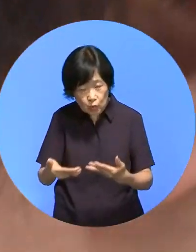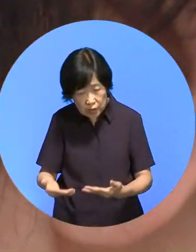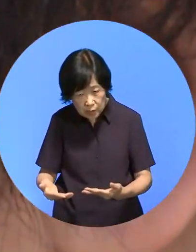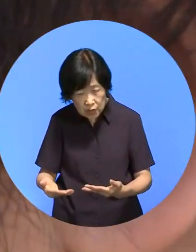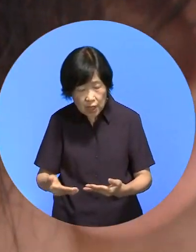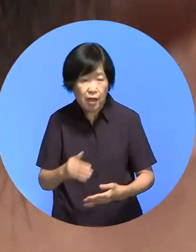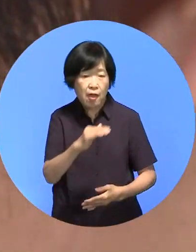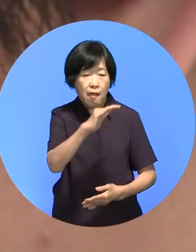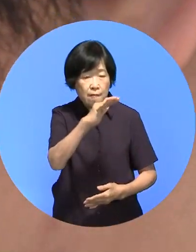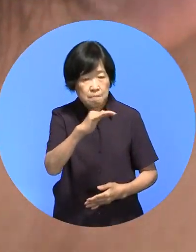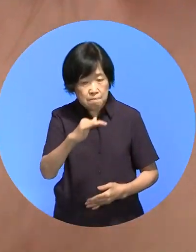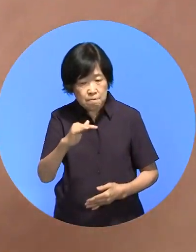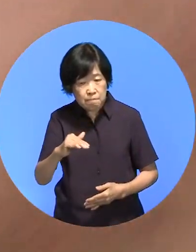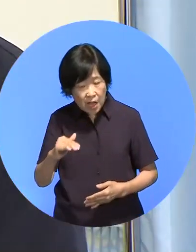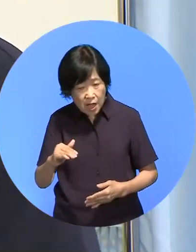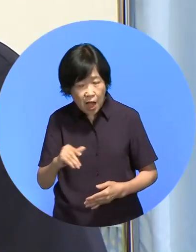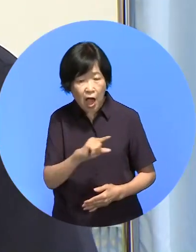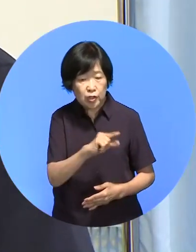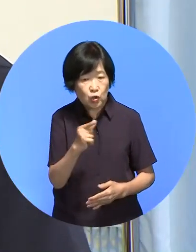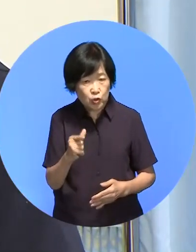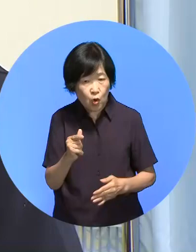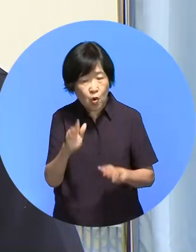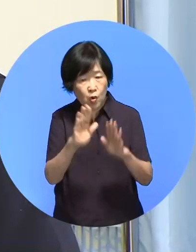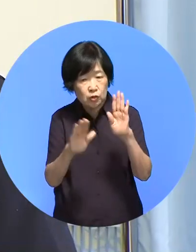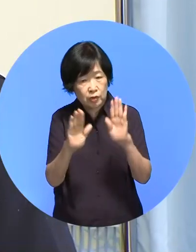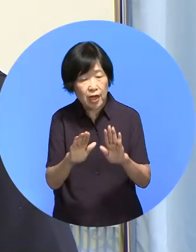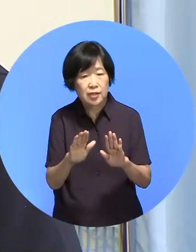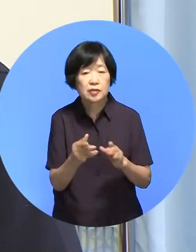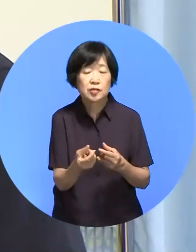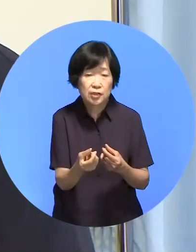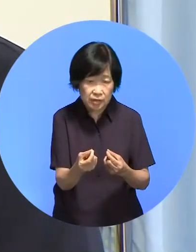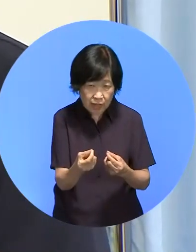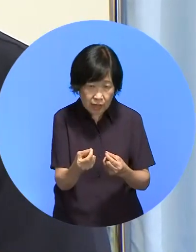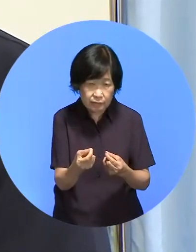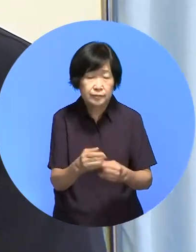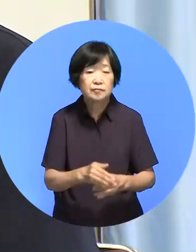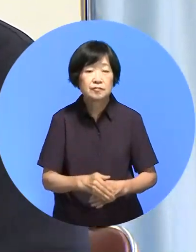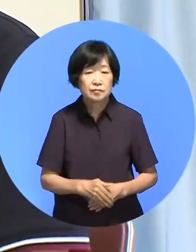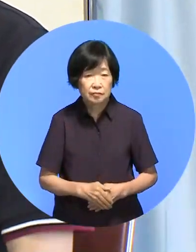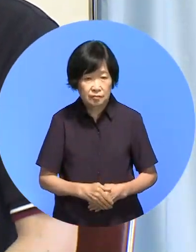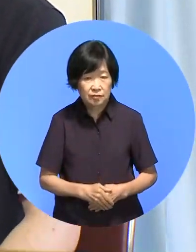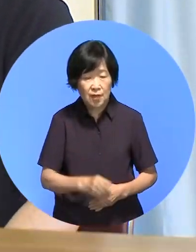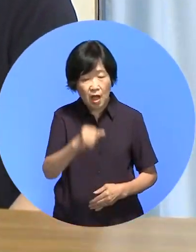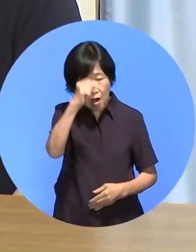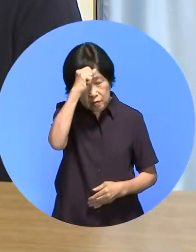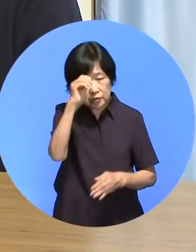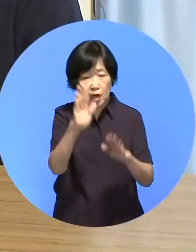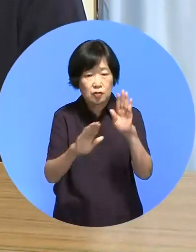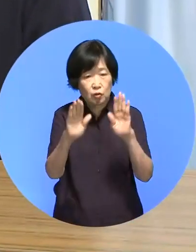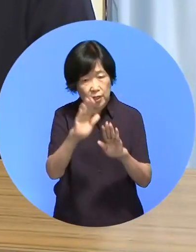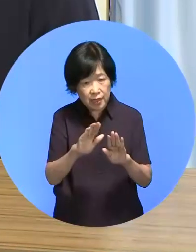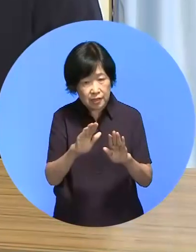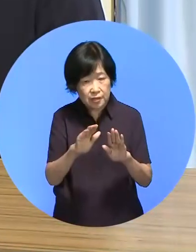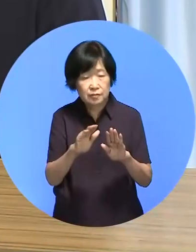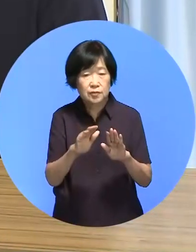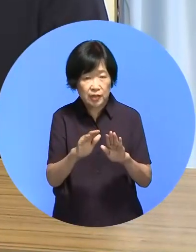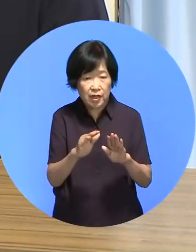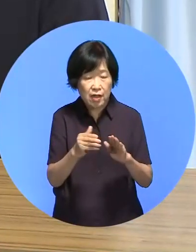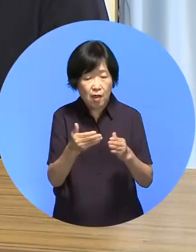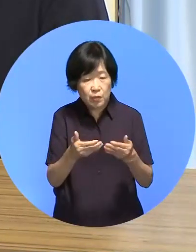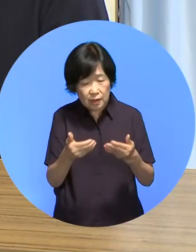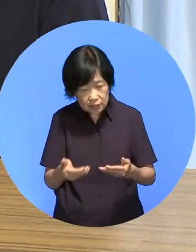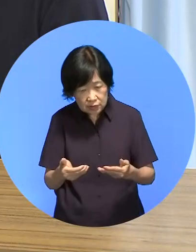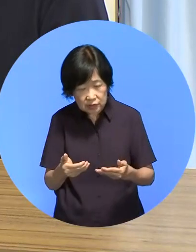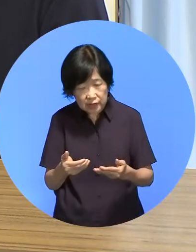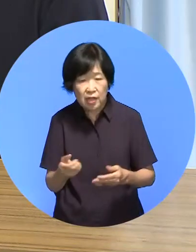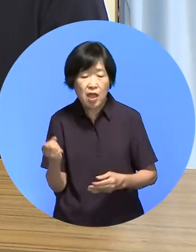のものまで段階によっていろんな症状が出るわけですね、 はい、そうですね。症状によって重さが進んでいきますので、早い